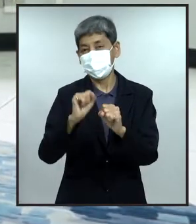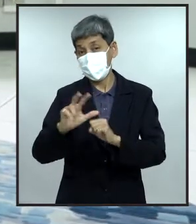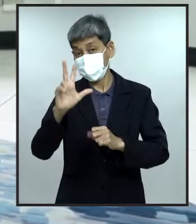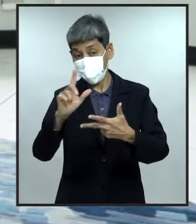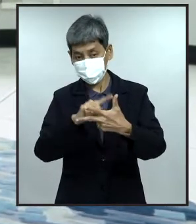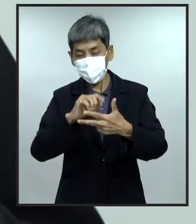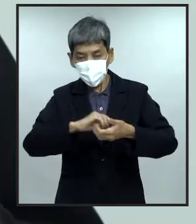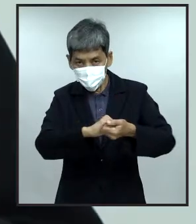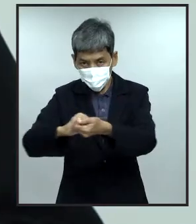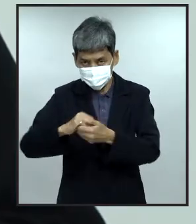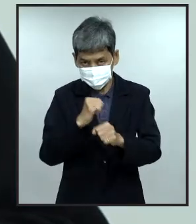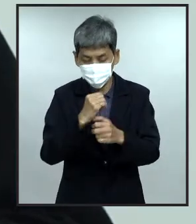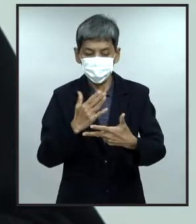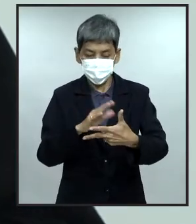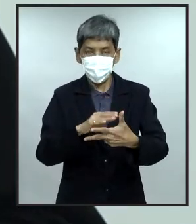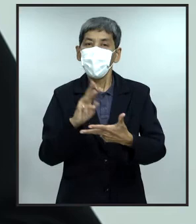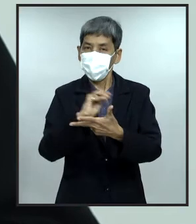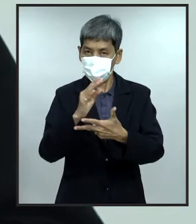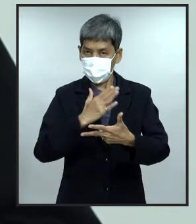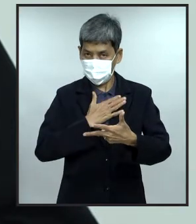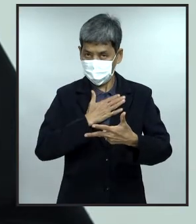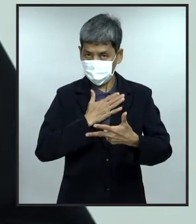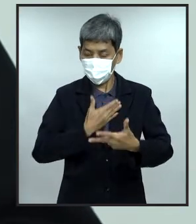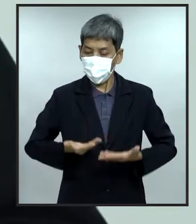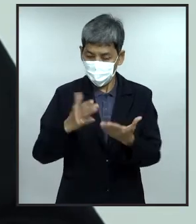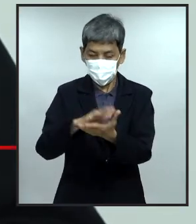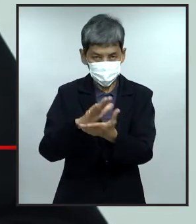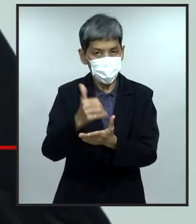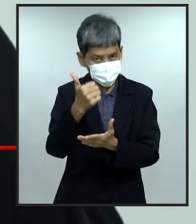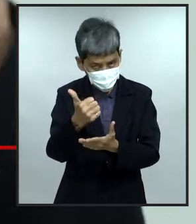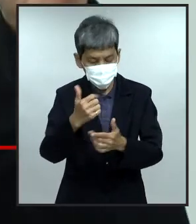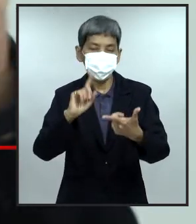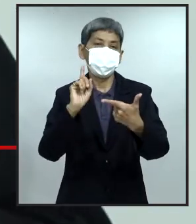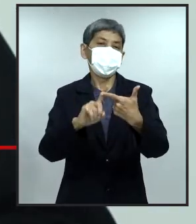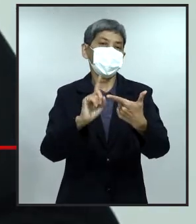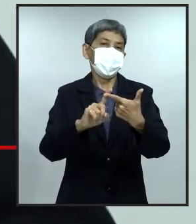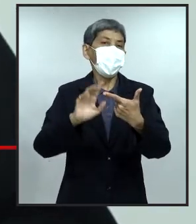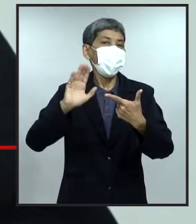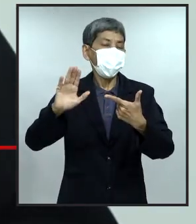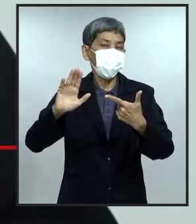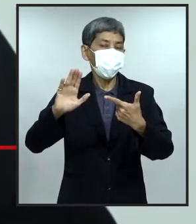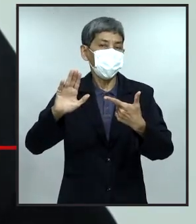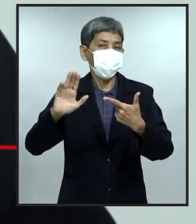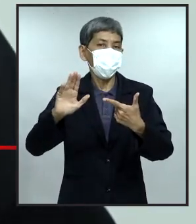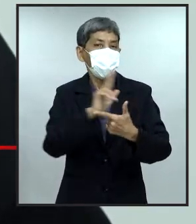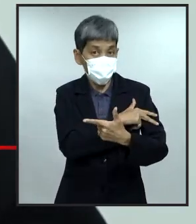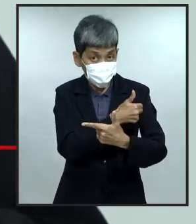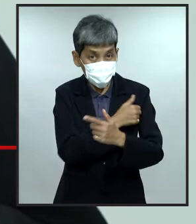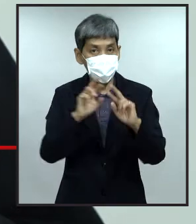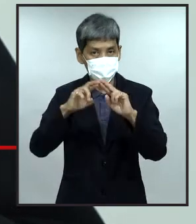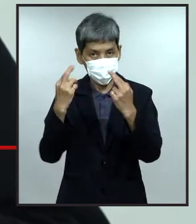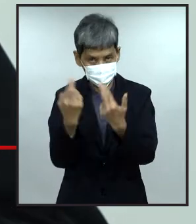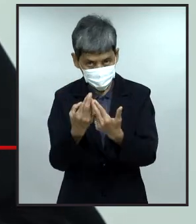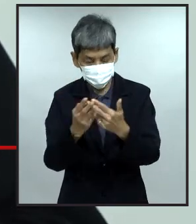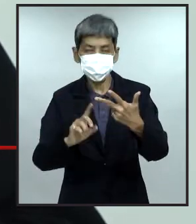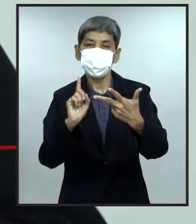ต้องมีเราเป็นคนให้สถานที่นะครับแล้วก็ทางโรงพยาบาลรามาแ